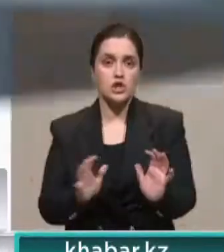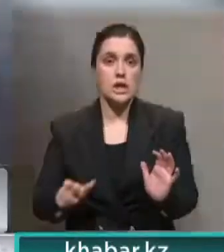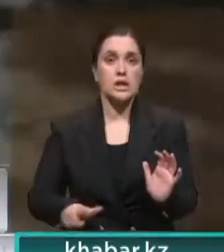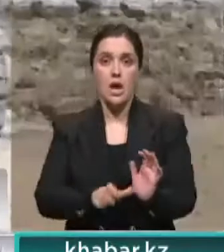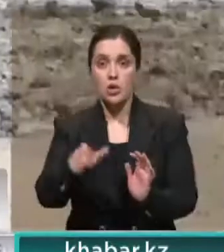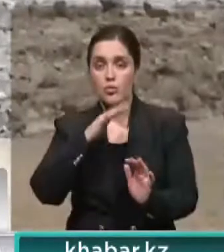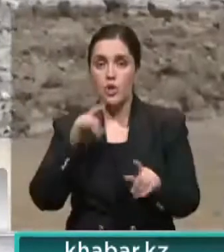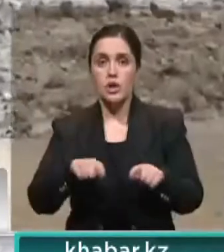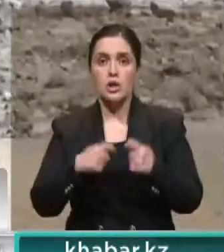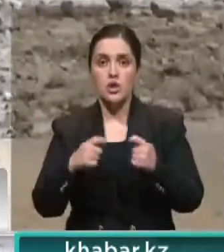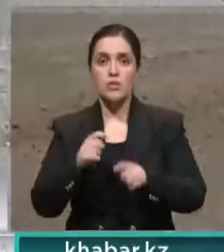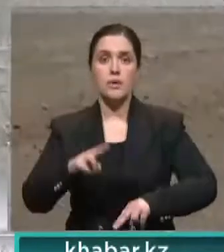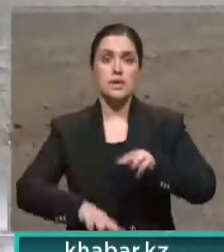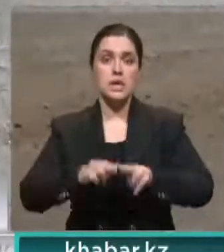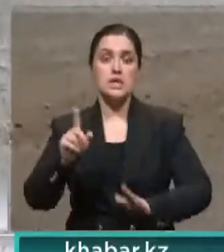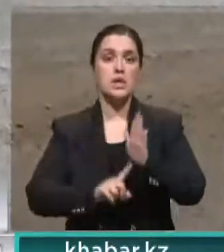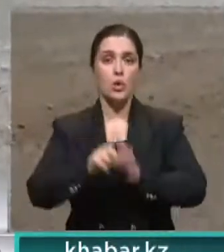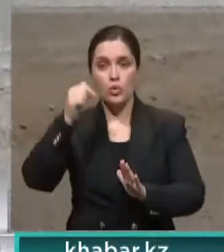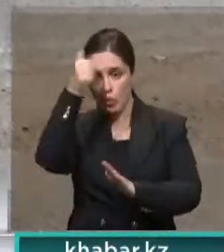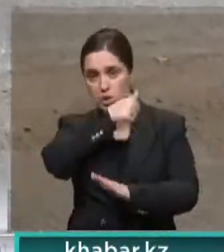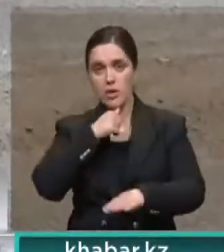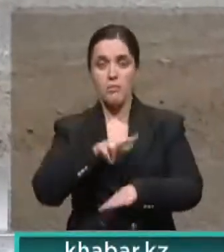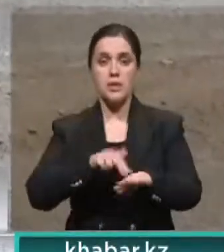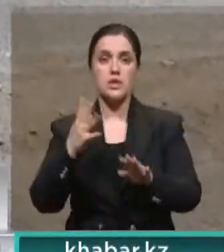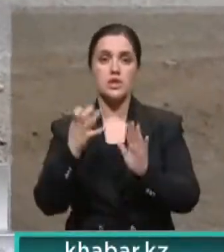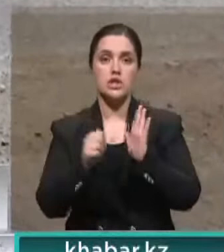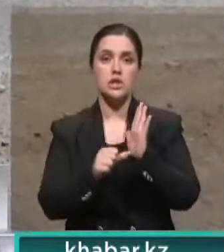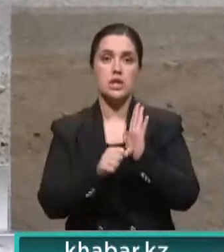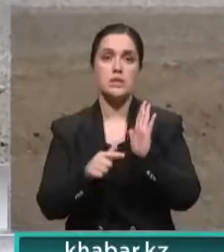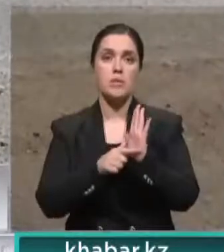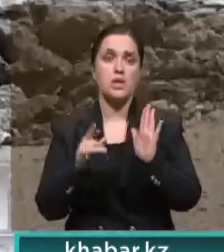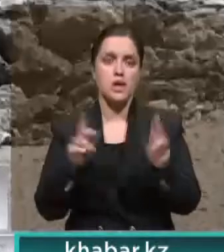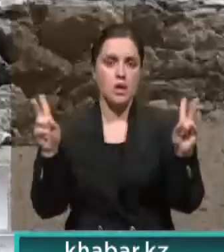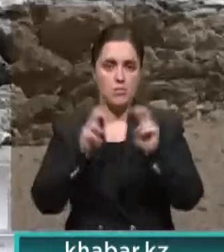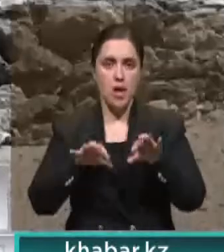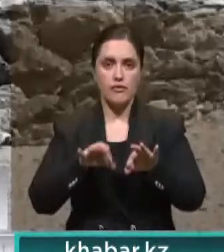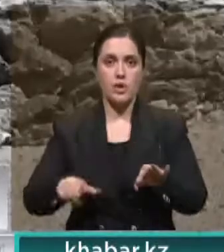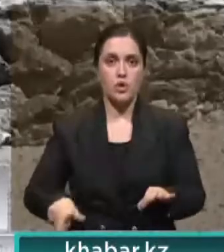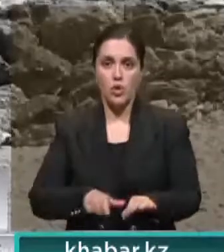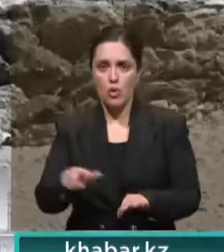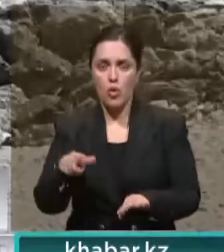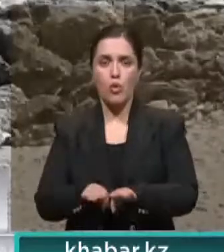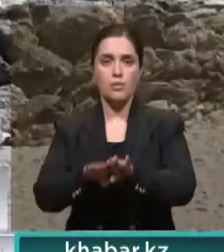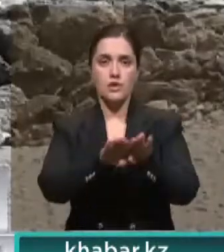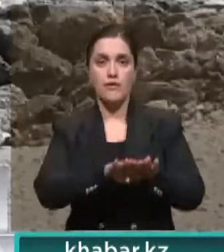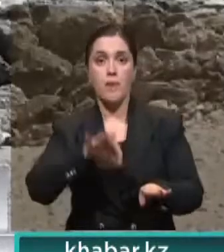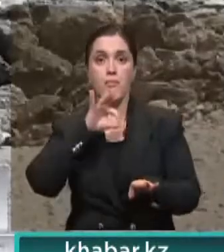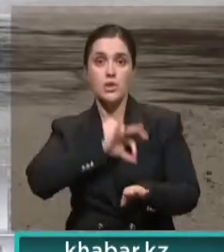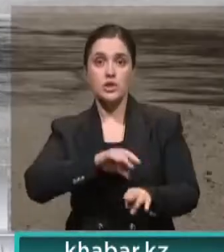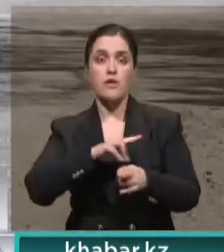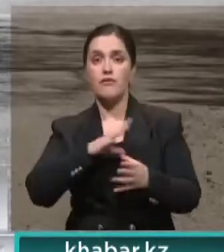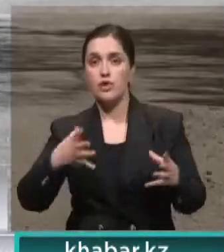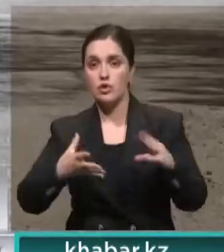множество нарушений при строительстве. С начала года полицейские 467 раз обследовали автодороги общего пользования. В